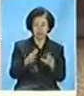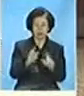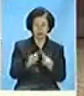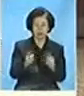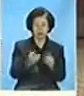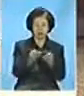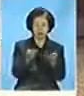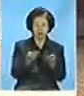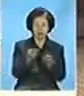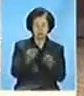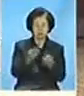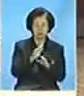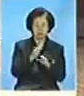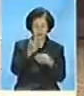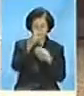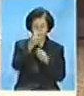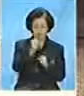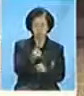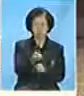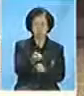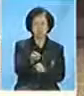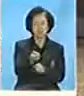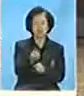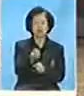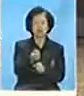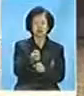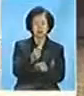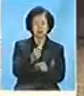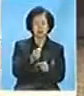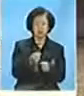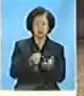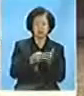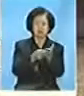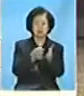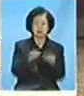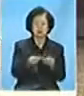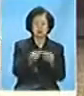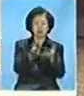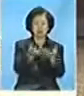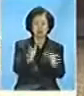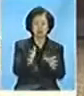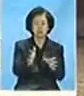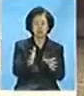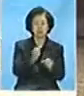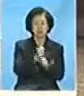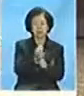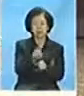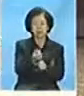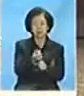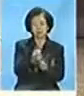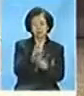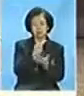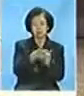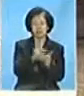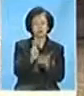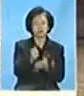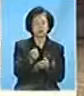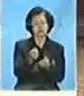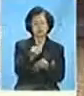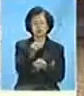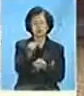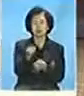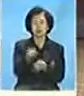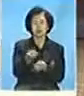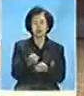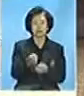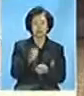ความให้มีความสนใจในสิ่งนี้น้อยทำให้สิ่งที่เราทำไปนั้นไม่เกิดประโยชน์เท่าที่ควรอันนี้เป็นสิ่งอีก